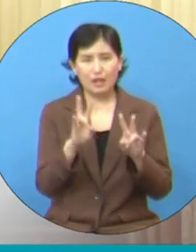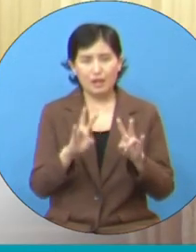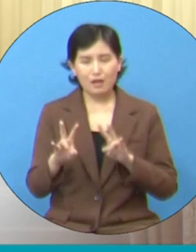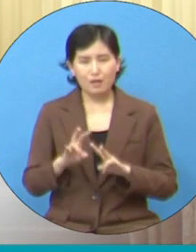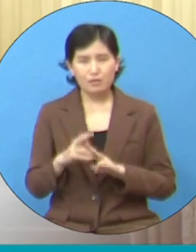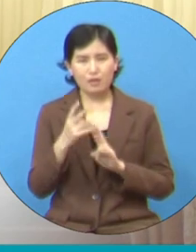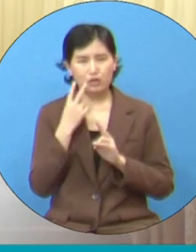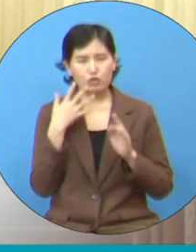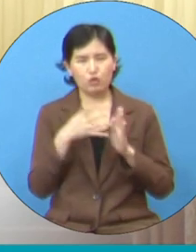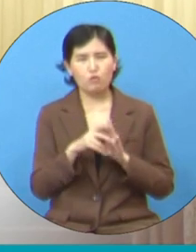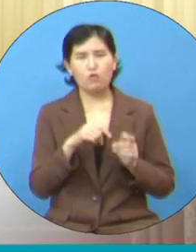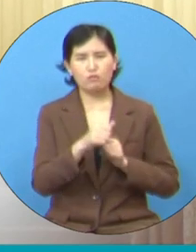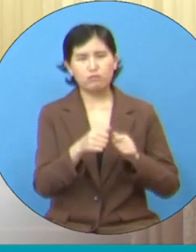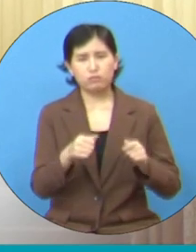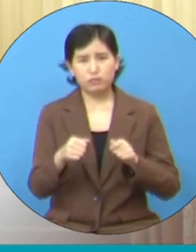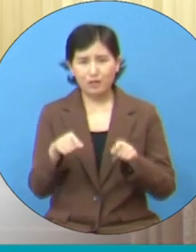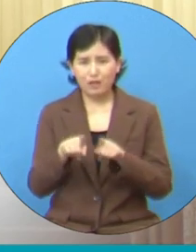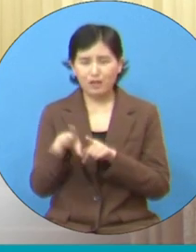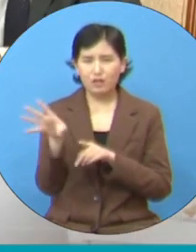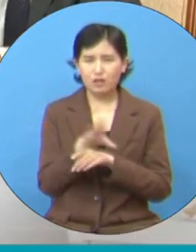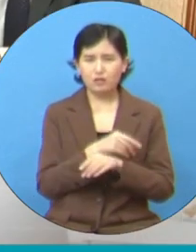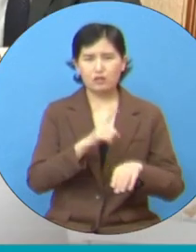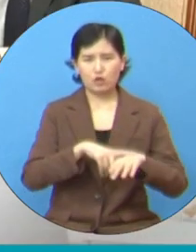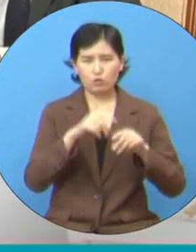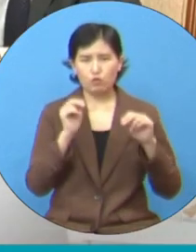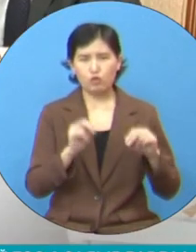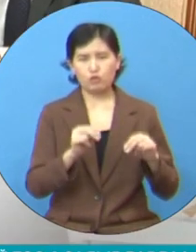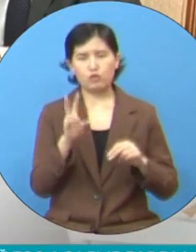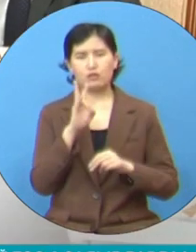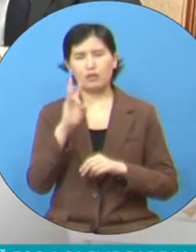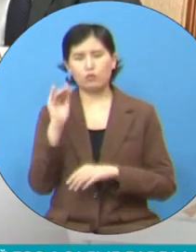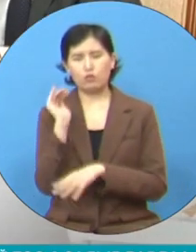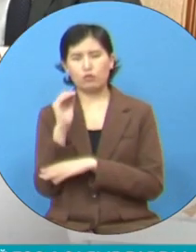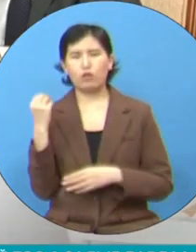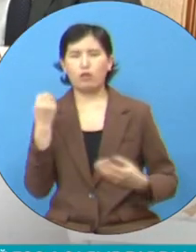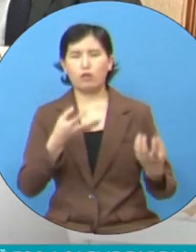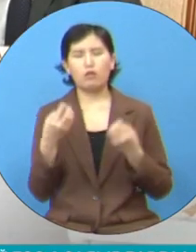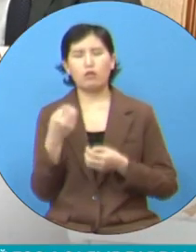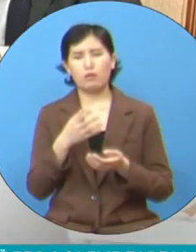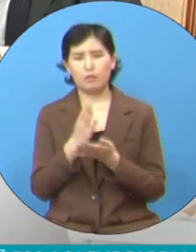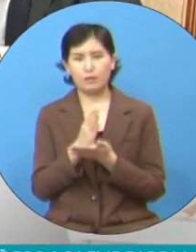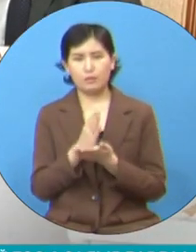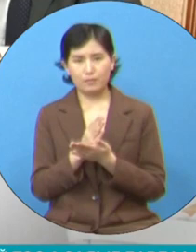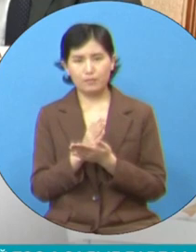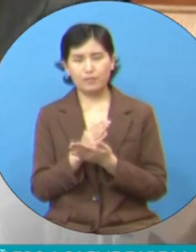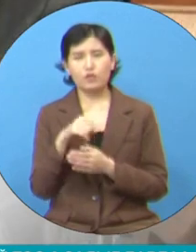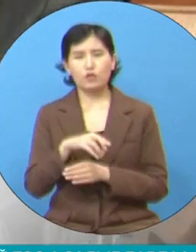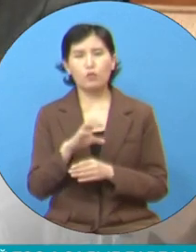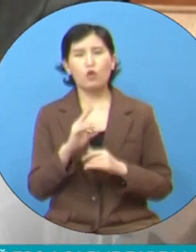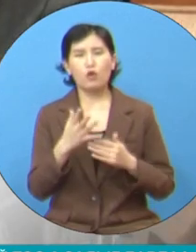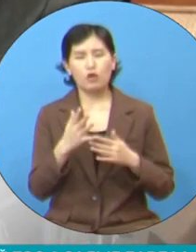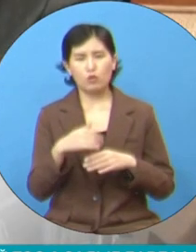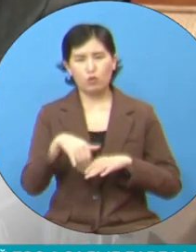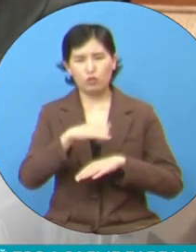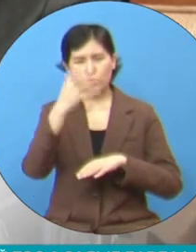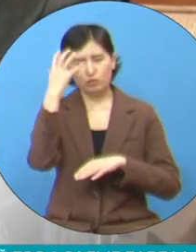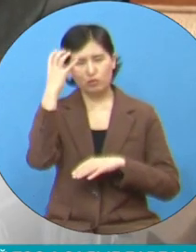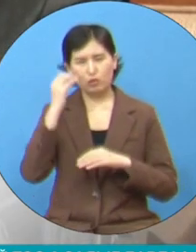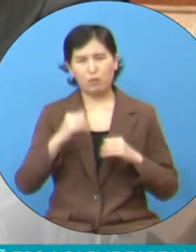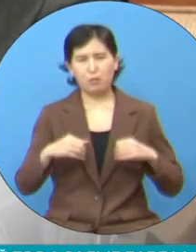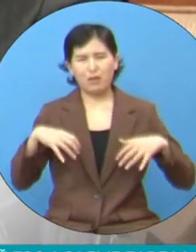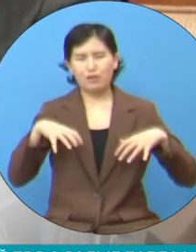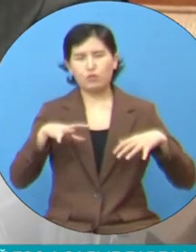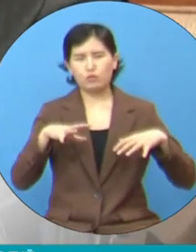санхүүжүүлж байжуулдаг. Бид ч ийм жишгээр явах цаг нь болсон гэж намын төлөөллөд хэлж байна. За ингэснээр эрүүл улс төрийн тогтолцоо бий болж, жижиг